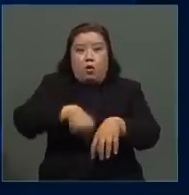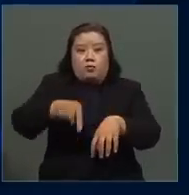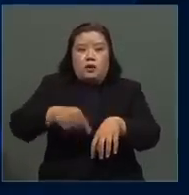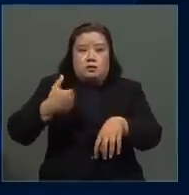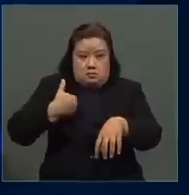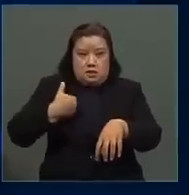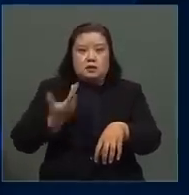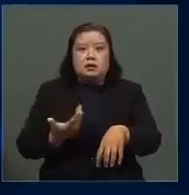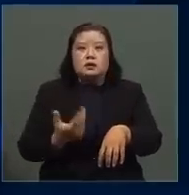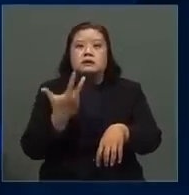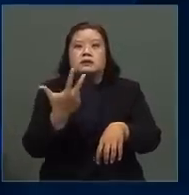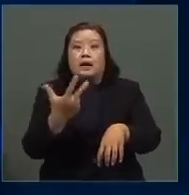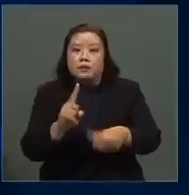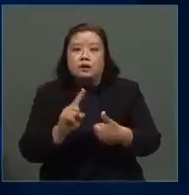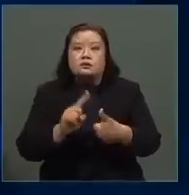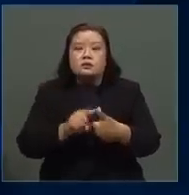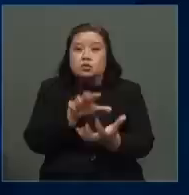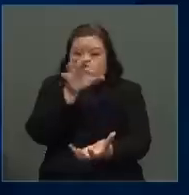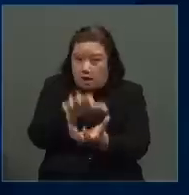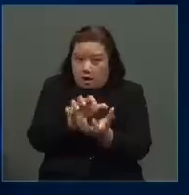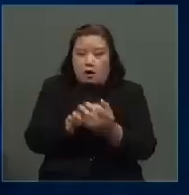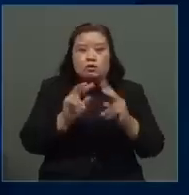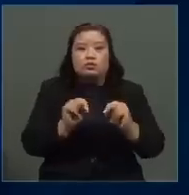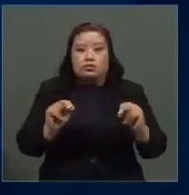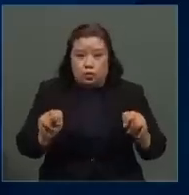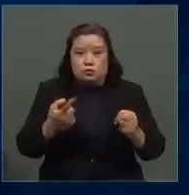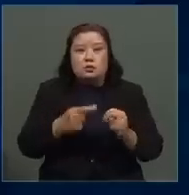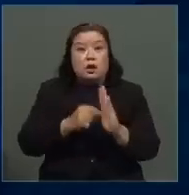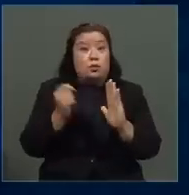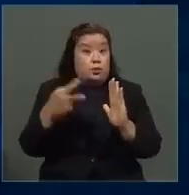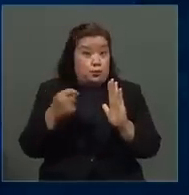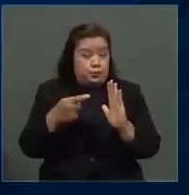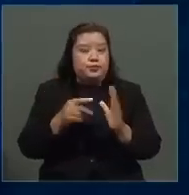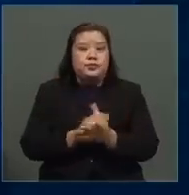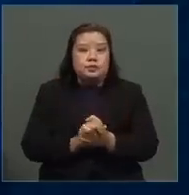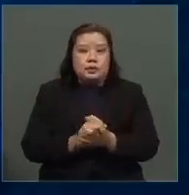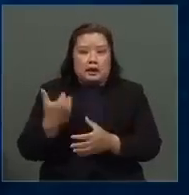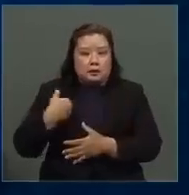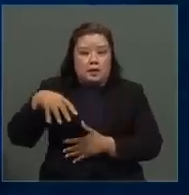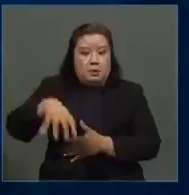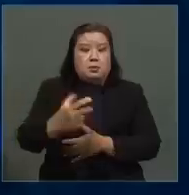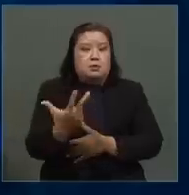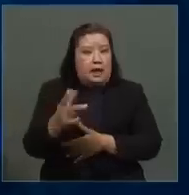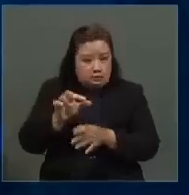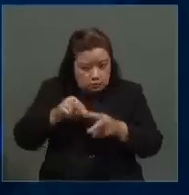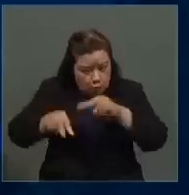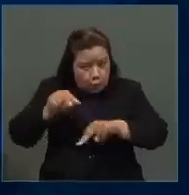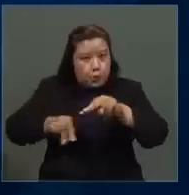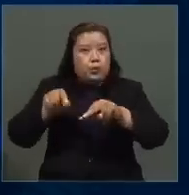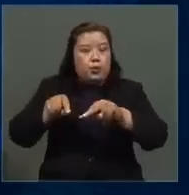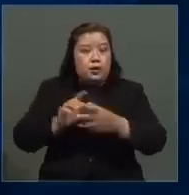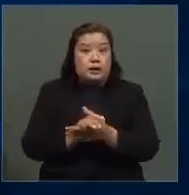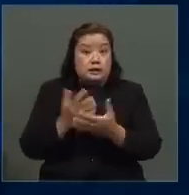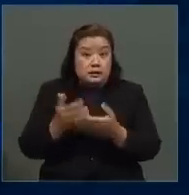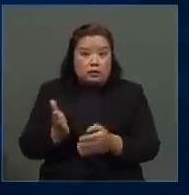จังหวัดหลักที่เราติดตามคือสมุทรปราการนนทบุรีและปทุมธานีย้อนกลับไปสไลด์เกาะหน้านิดนึงนะคะ